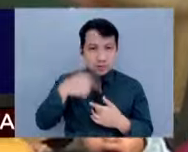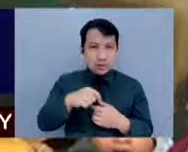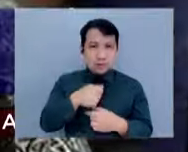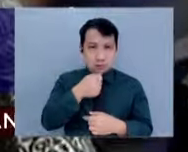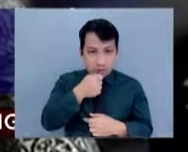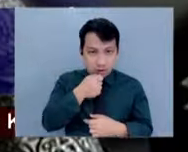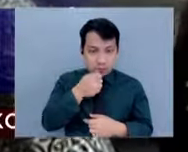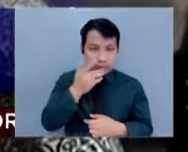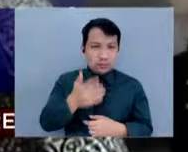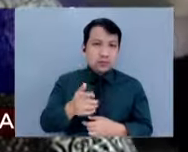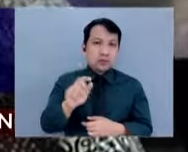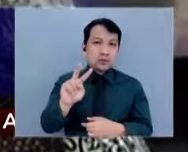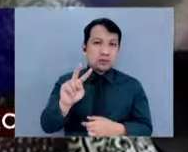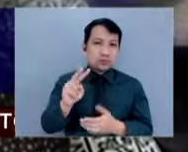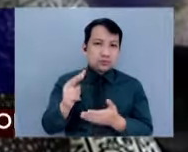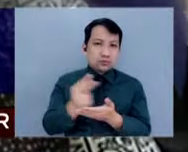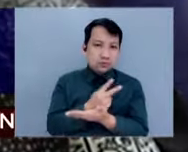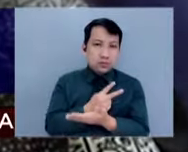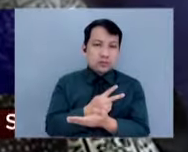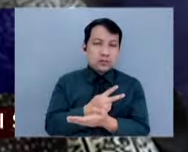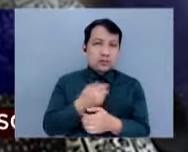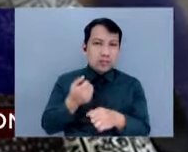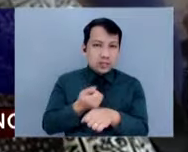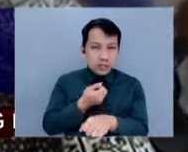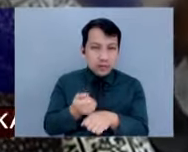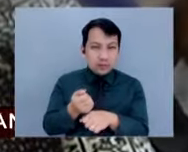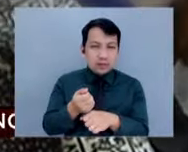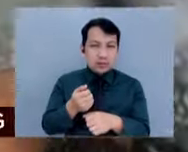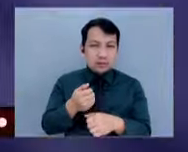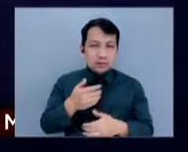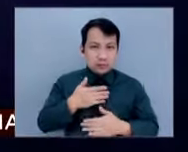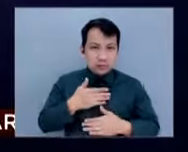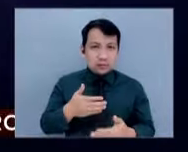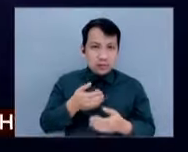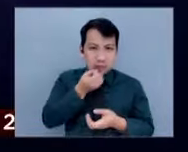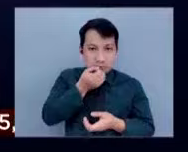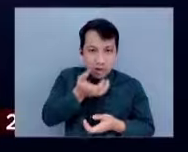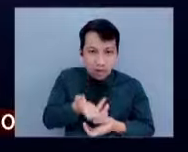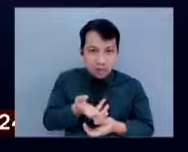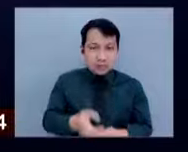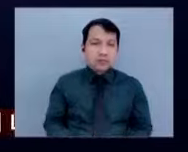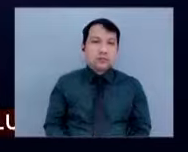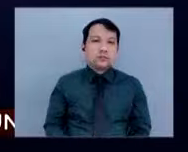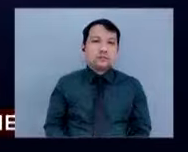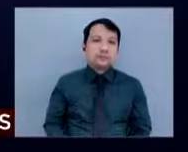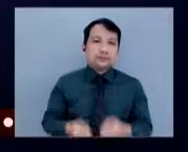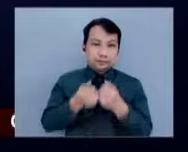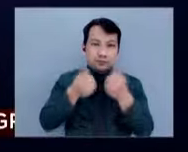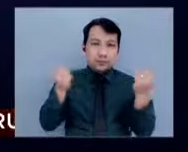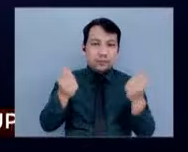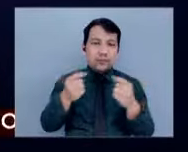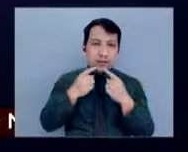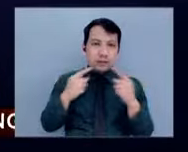sa 2 linggo, hirap sa paghinga, sipon at pagsusuka. Sa isang anunsyo, idineklara ng Iloilo City ang outbreak